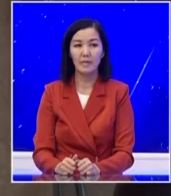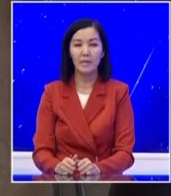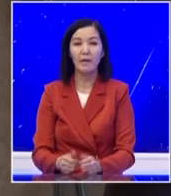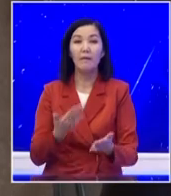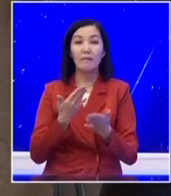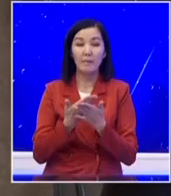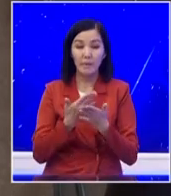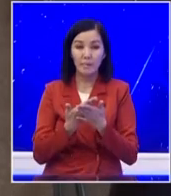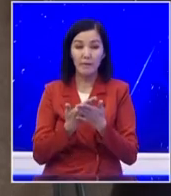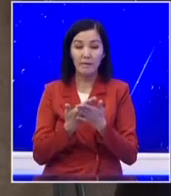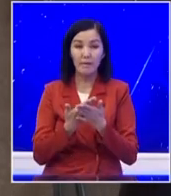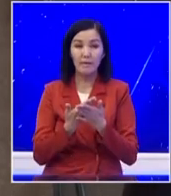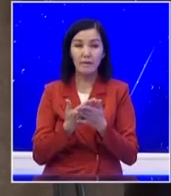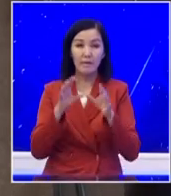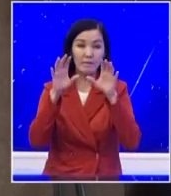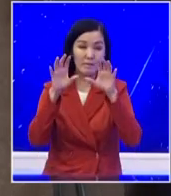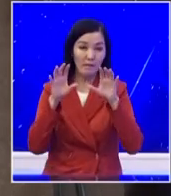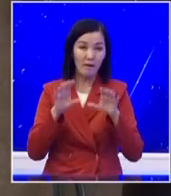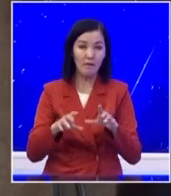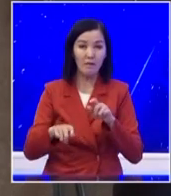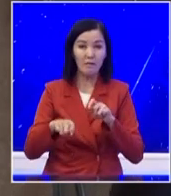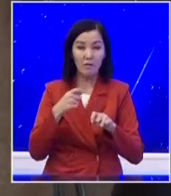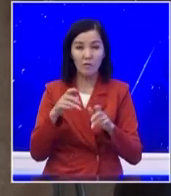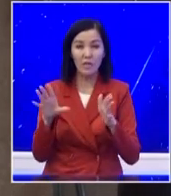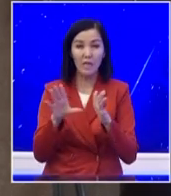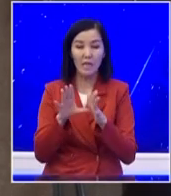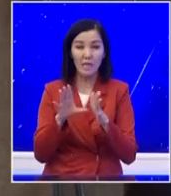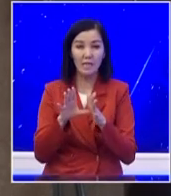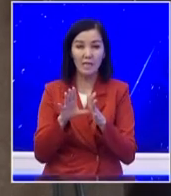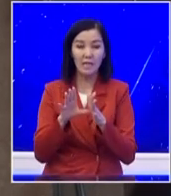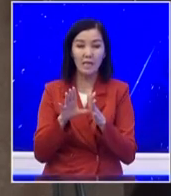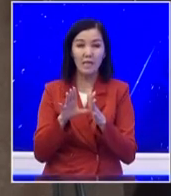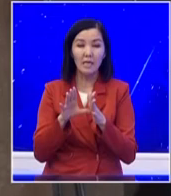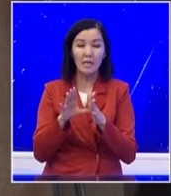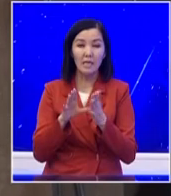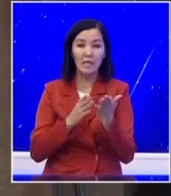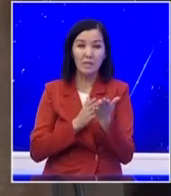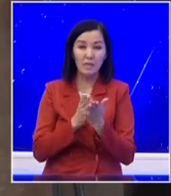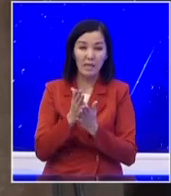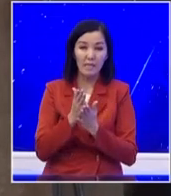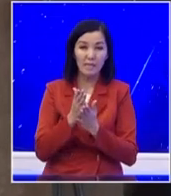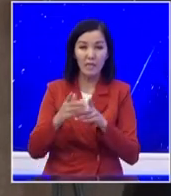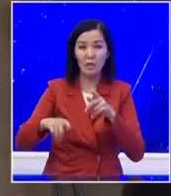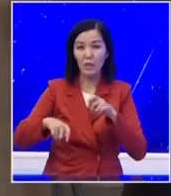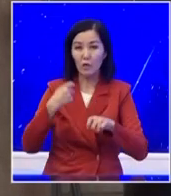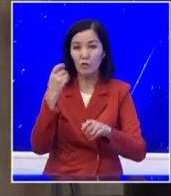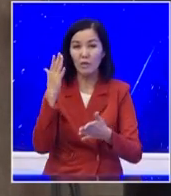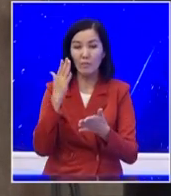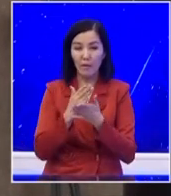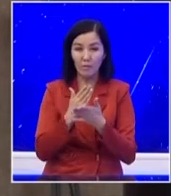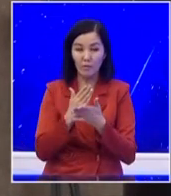Егер қандай да бір заң бұзушылық электроэнергетика саласында заң бұзушылықтар орын алса, оны біздің